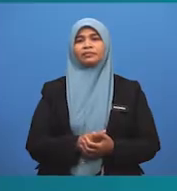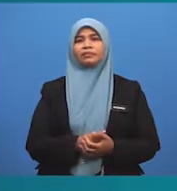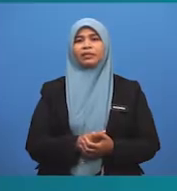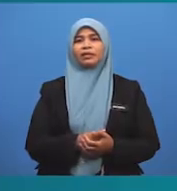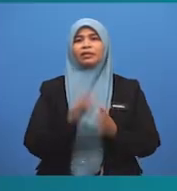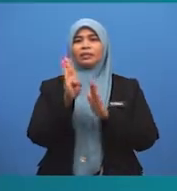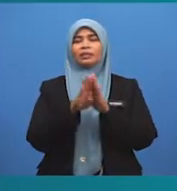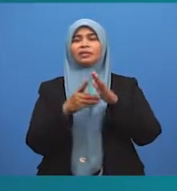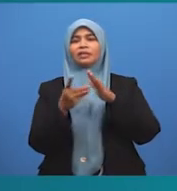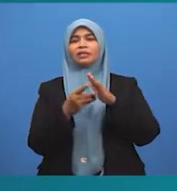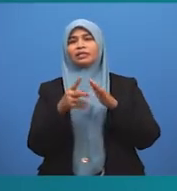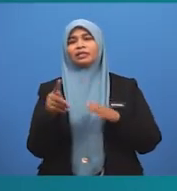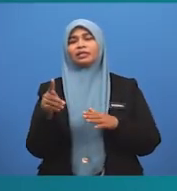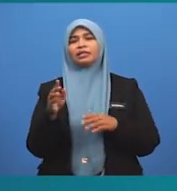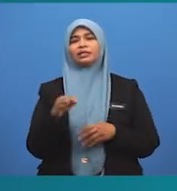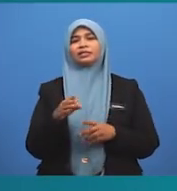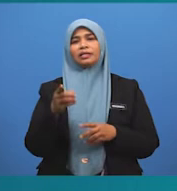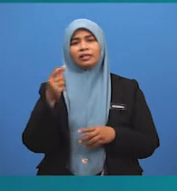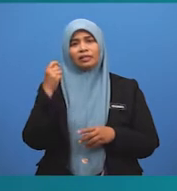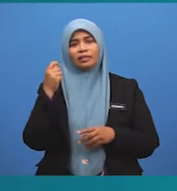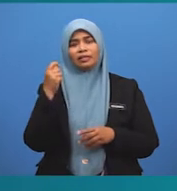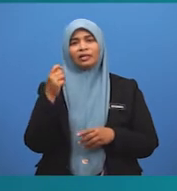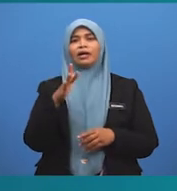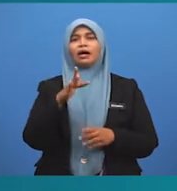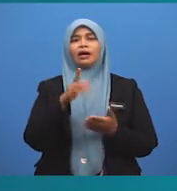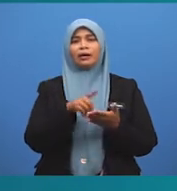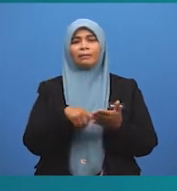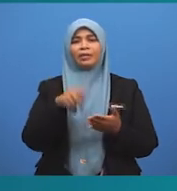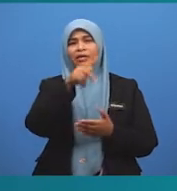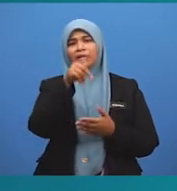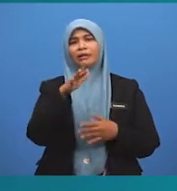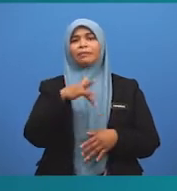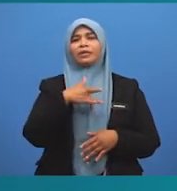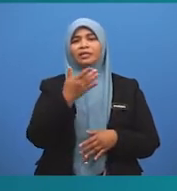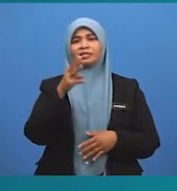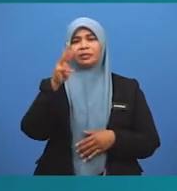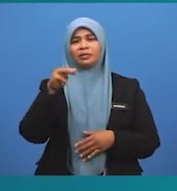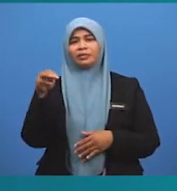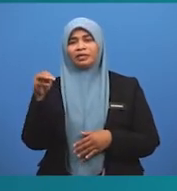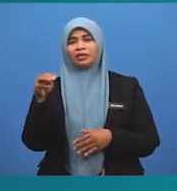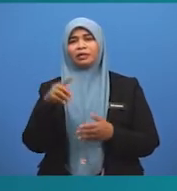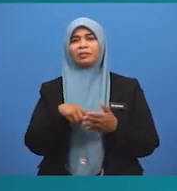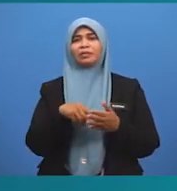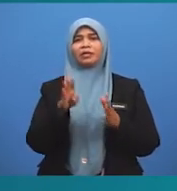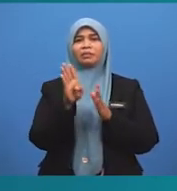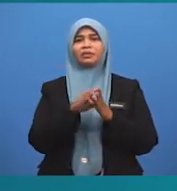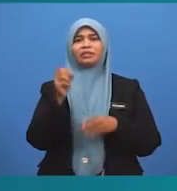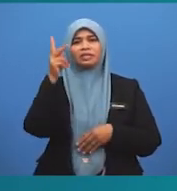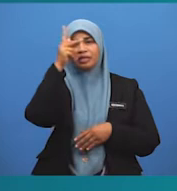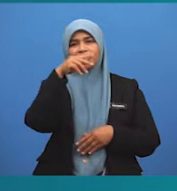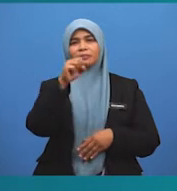ketiga. Berdasarkan situasi tadi, apakah perasaan murid-murid